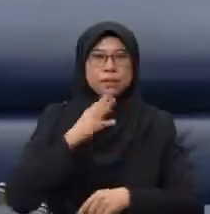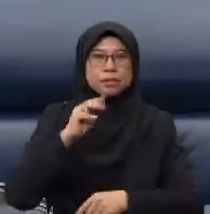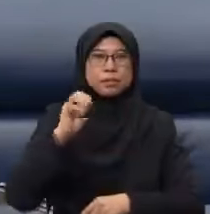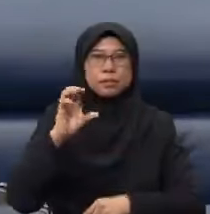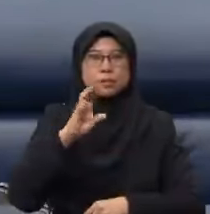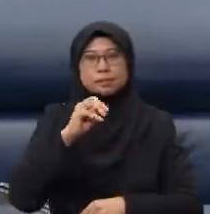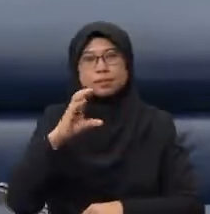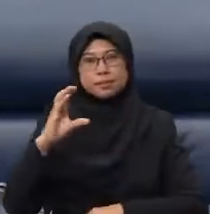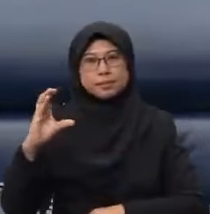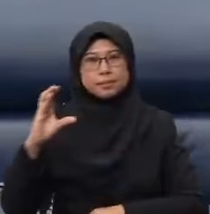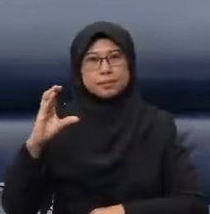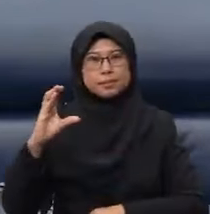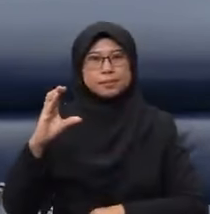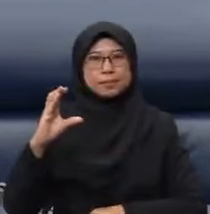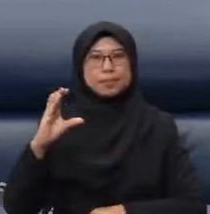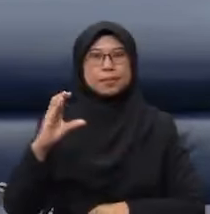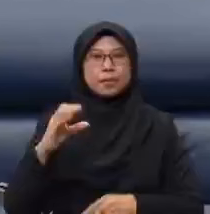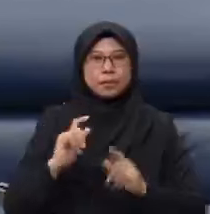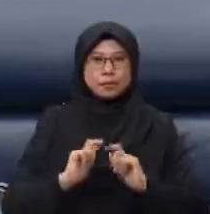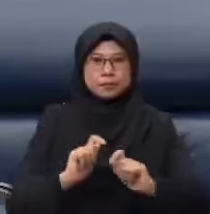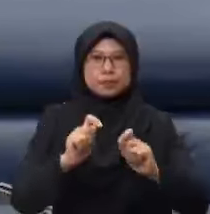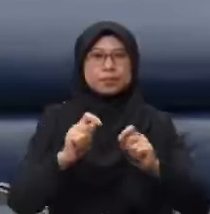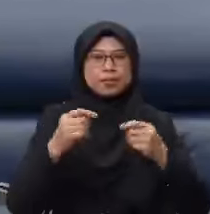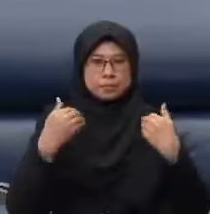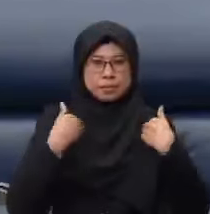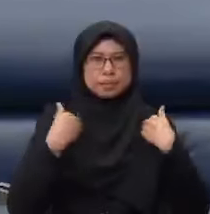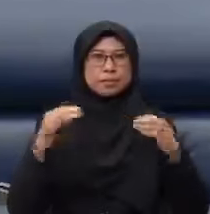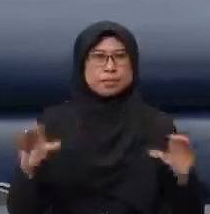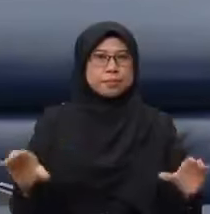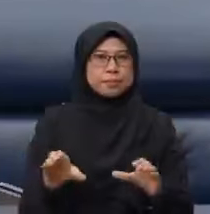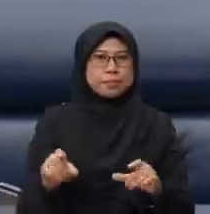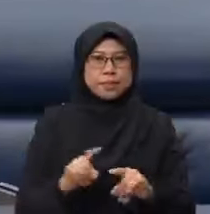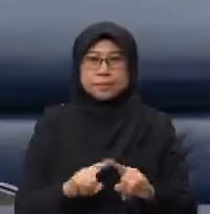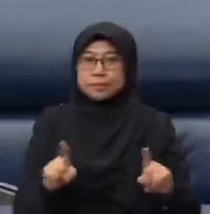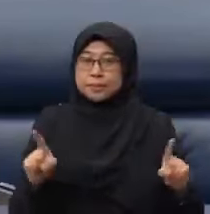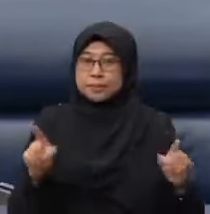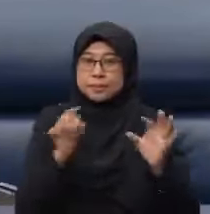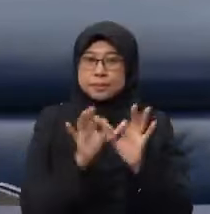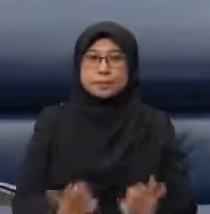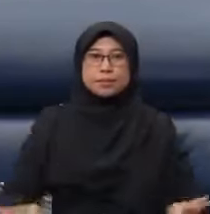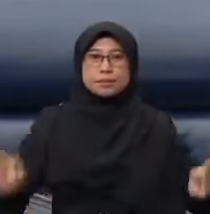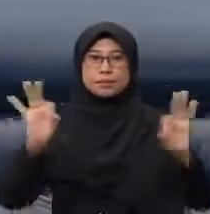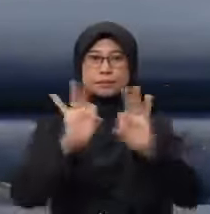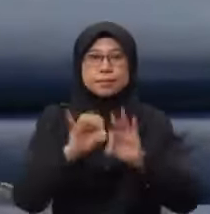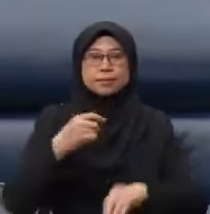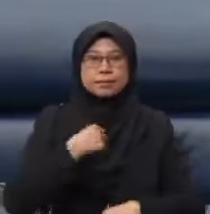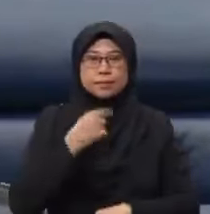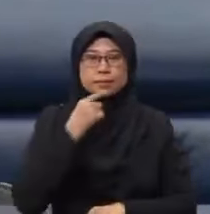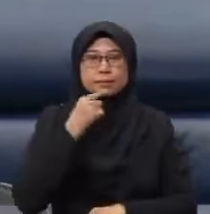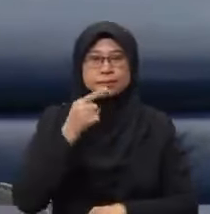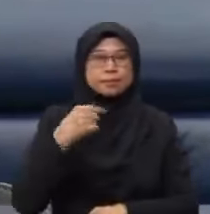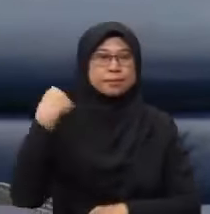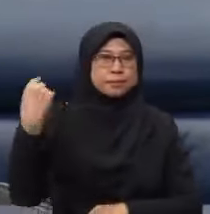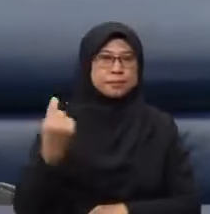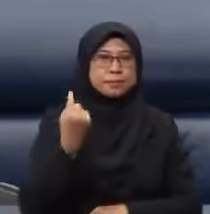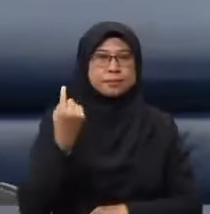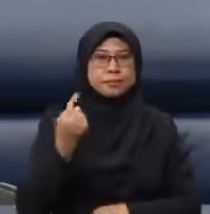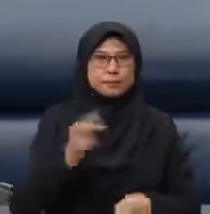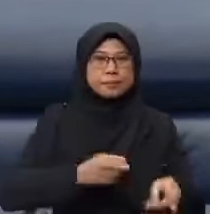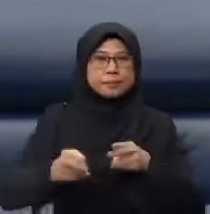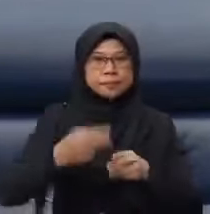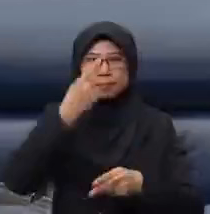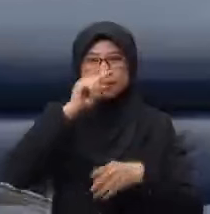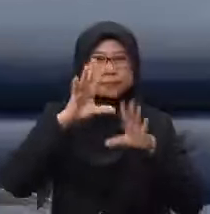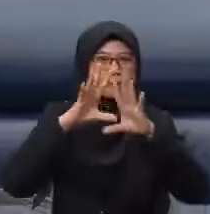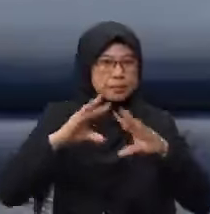beberapa perkara telah diambil walau bagaimanapun penting saya sebut di sini sering kali usaha untuk